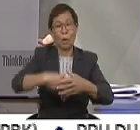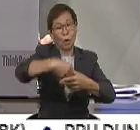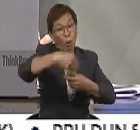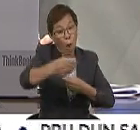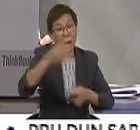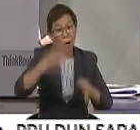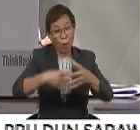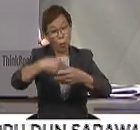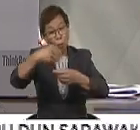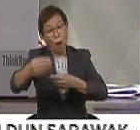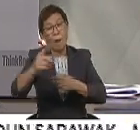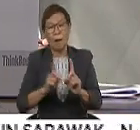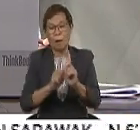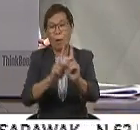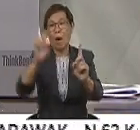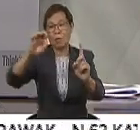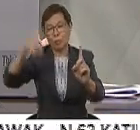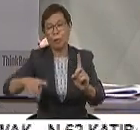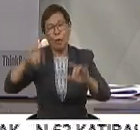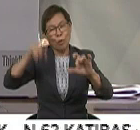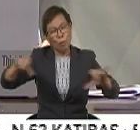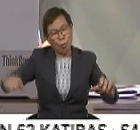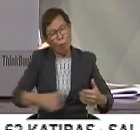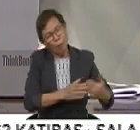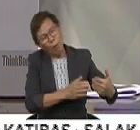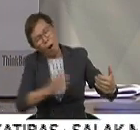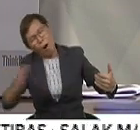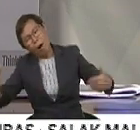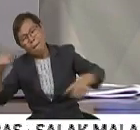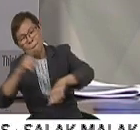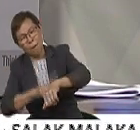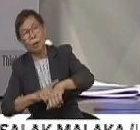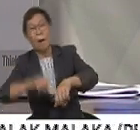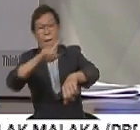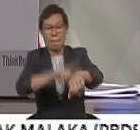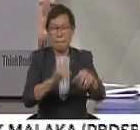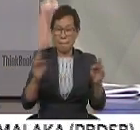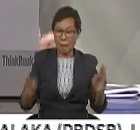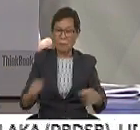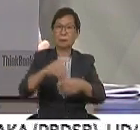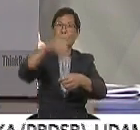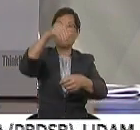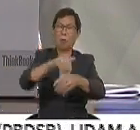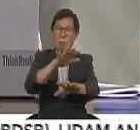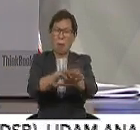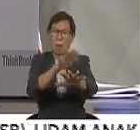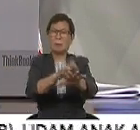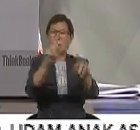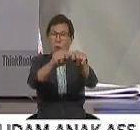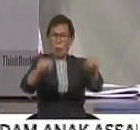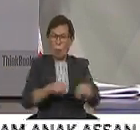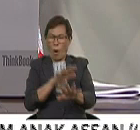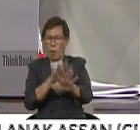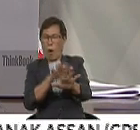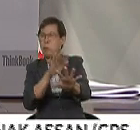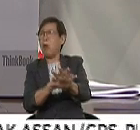pastinya pematuhan itu perlu kita laksanakan sepanjang masa. Cuma untuk tempoh mengundi ini dengan bilangan yang mungkin ramai di sesuatu kawasan akan